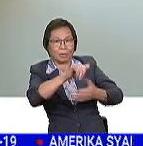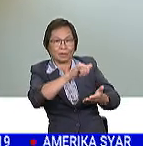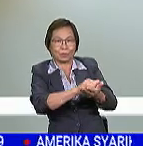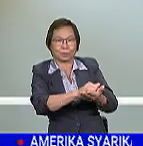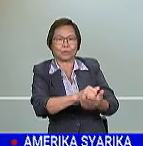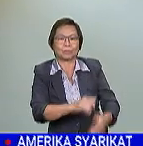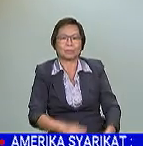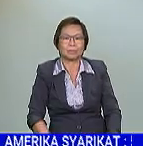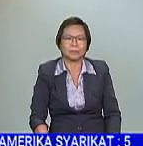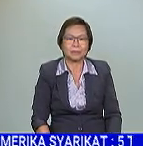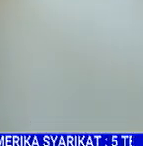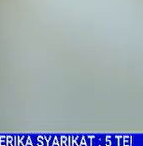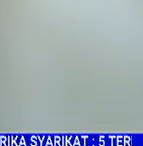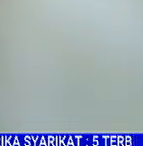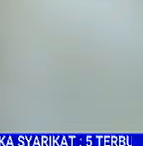tersebut.